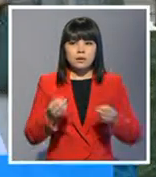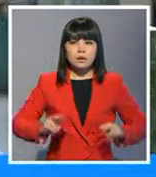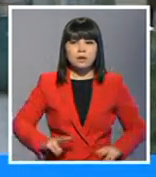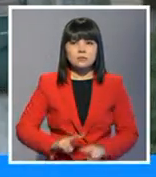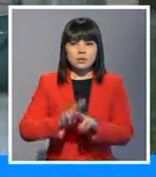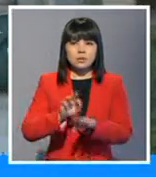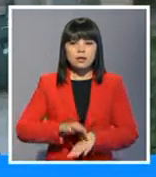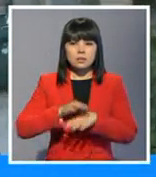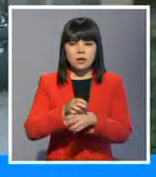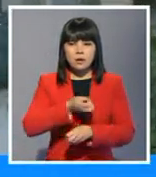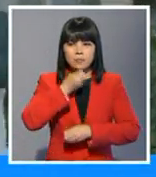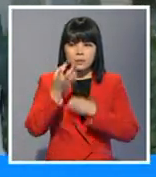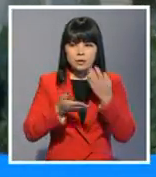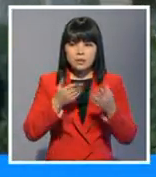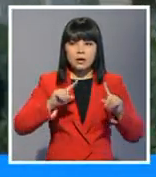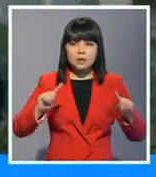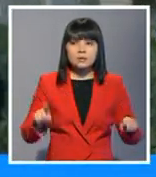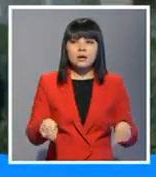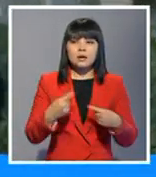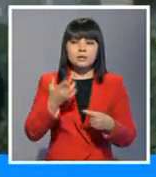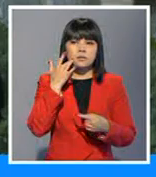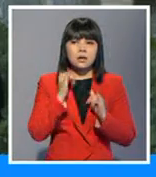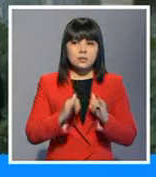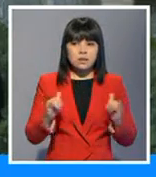қасындағы ауылдарды осылай жарқырап өсе берсін дейміз.